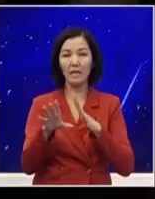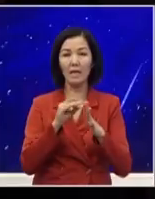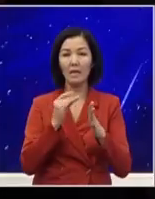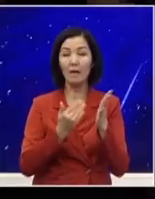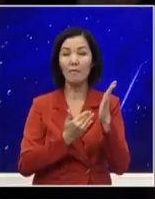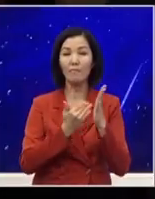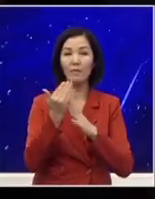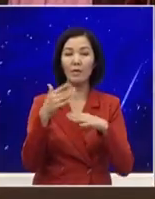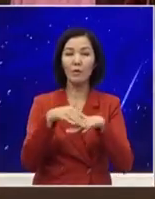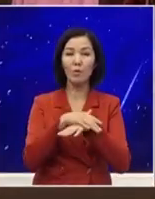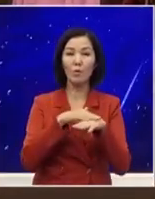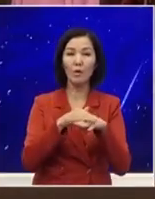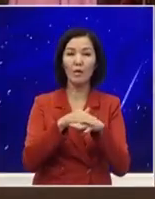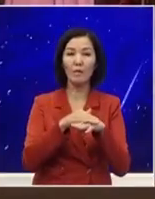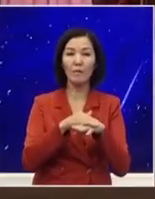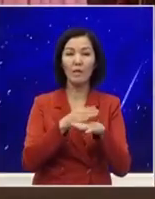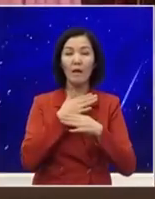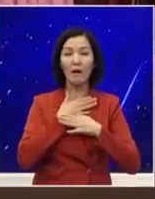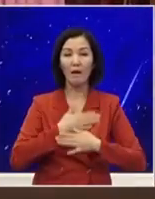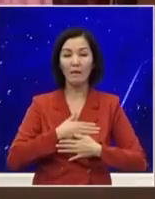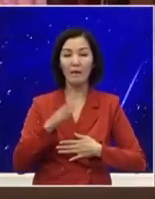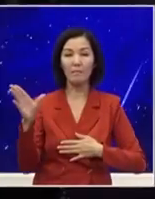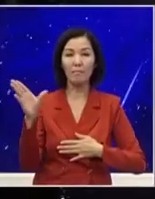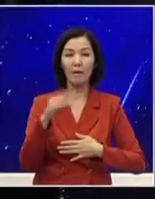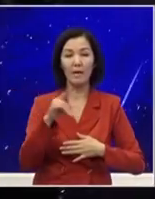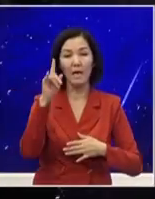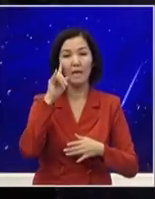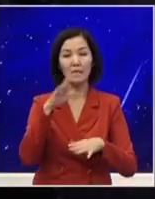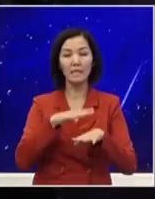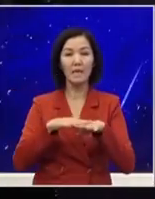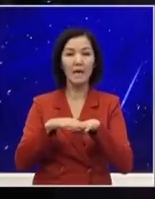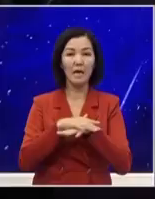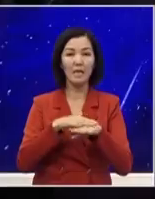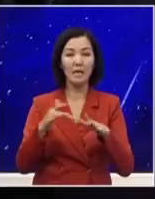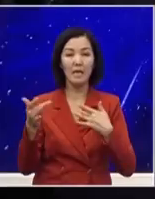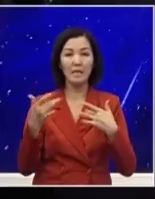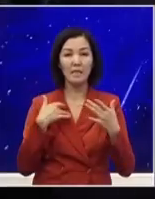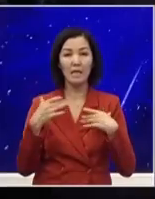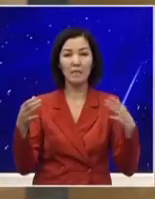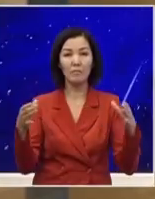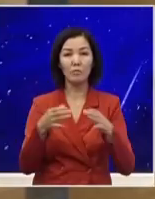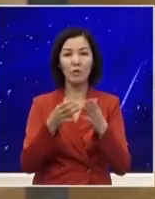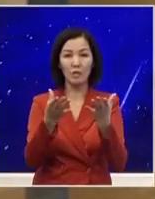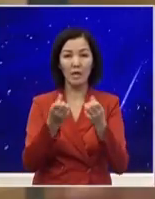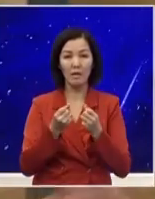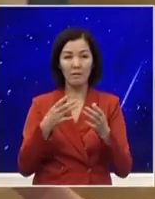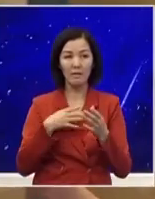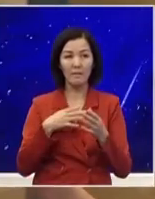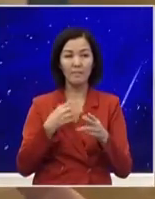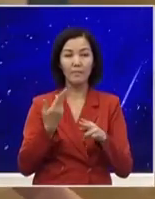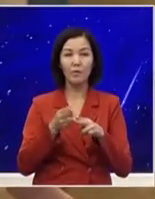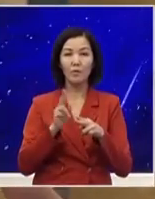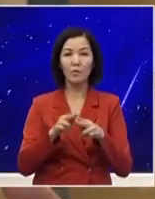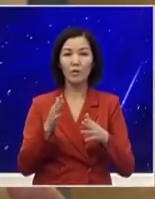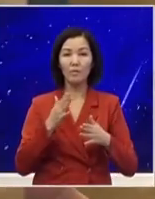көңілінен шықты. Осыған байланысты барлық өнерпаздар Қазақстан театр қайраткерлері одағының мүшелігіне алынды. Өйткені бұл